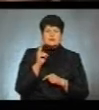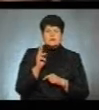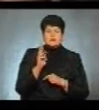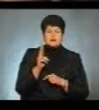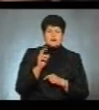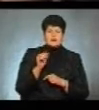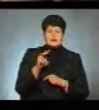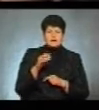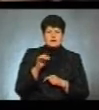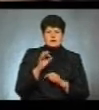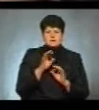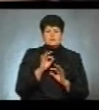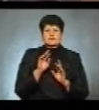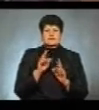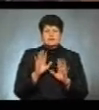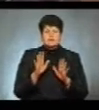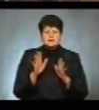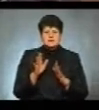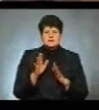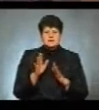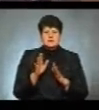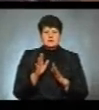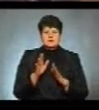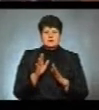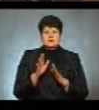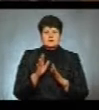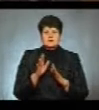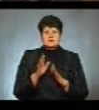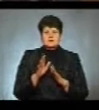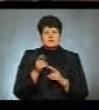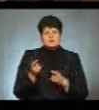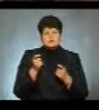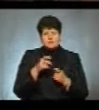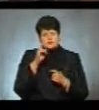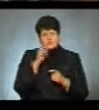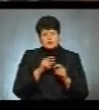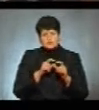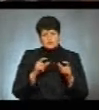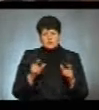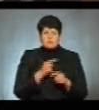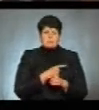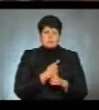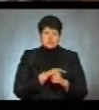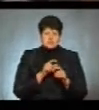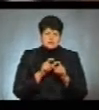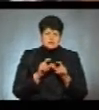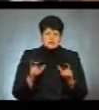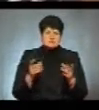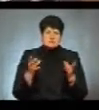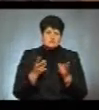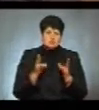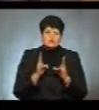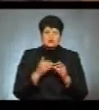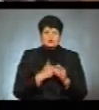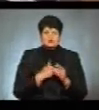яких випадках люди викликають соціальне таксі. Ми возимо і в державні установи, в лікарні, медичні заклади, і так за необхідності, хтось